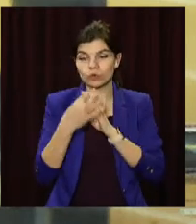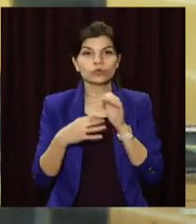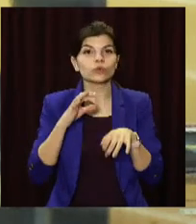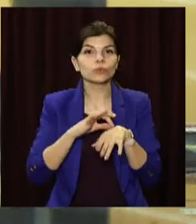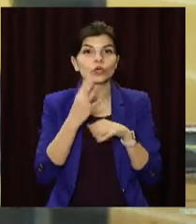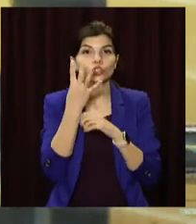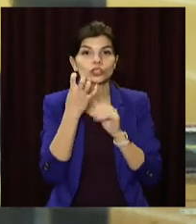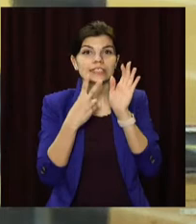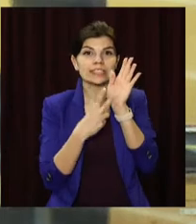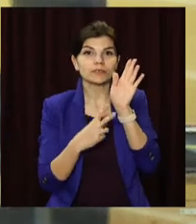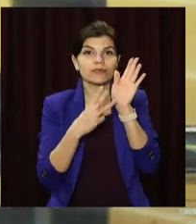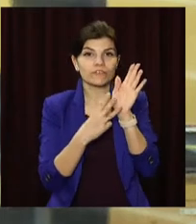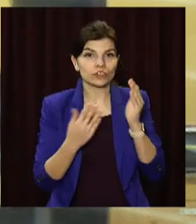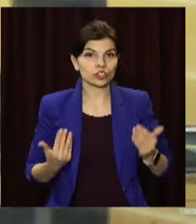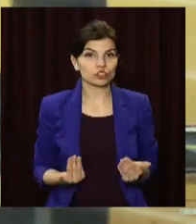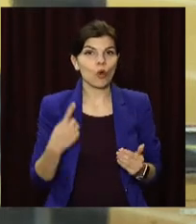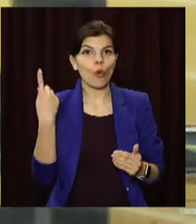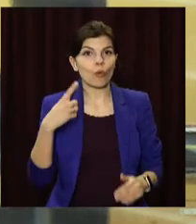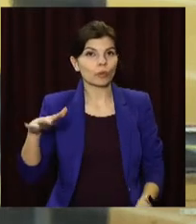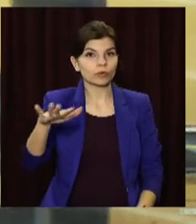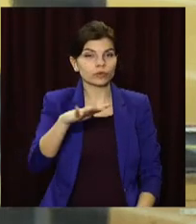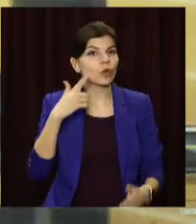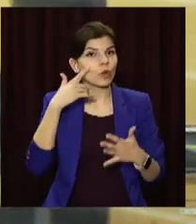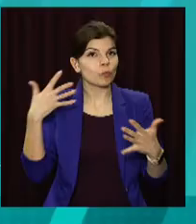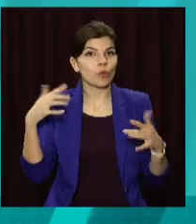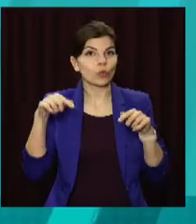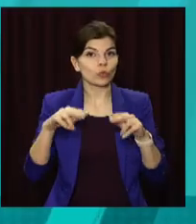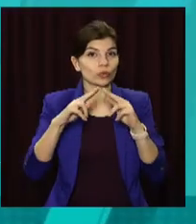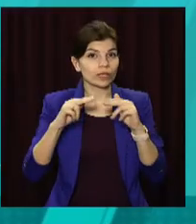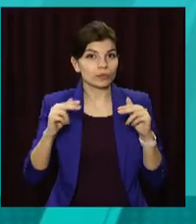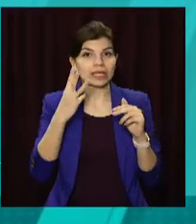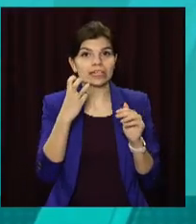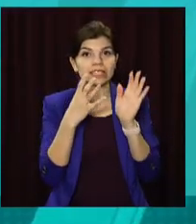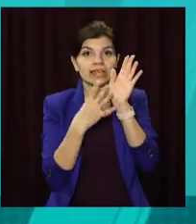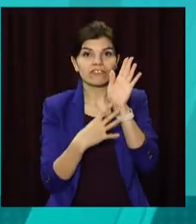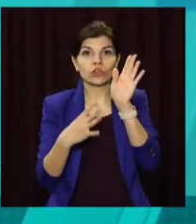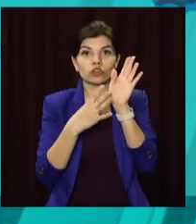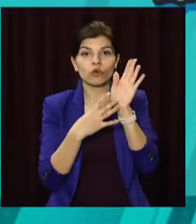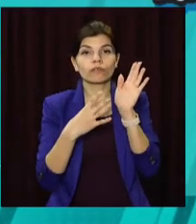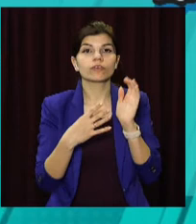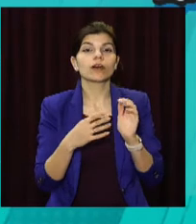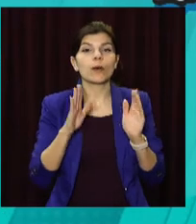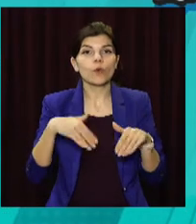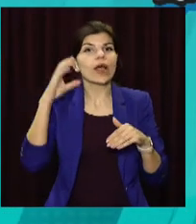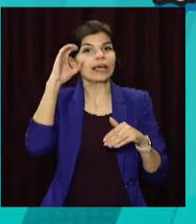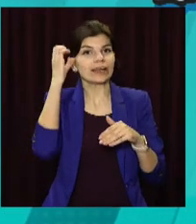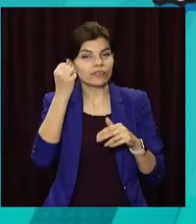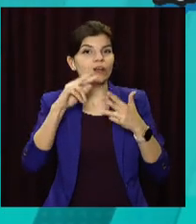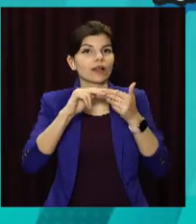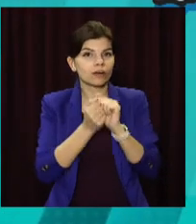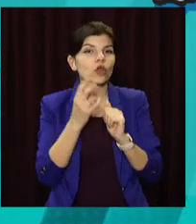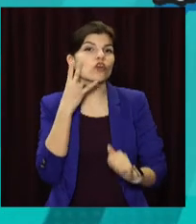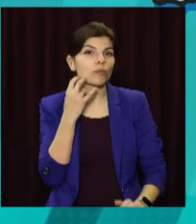захворіли 478 жителів області. Найбільше з них у Дніпрі – 399. Далі – Кривий Ріг,